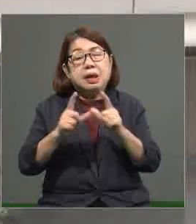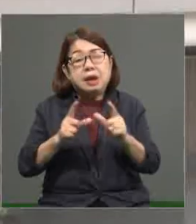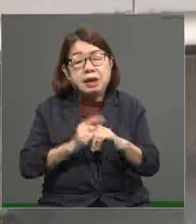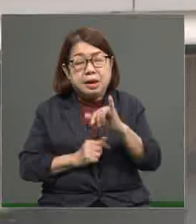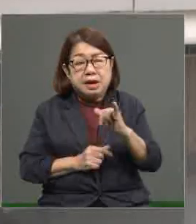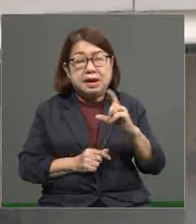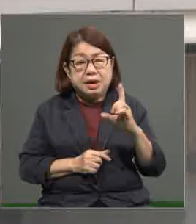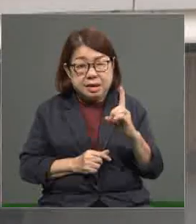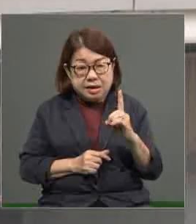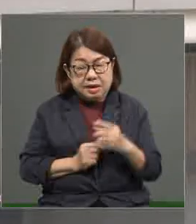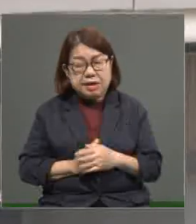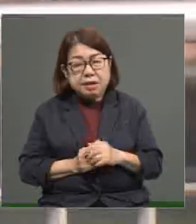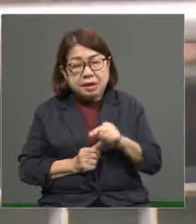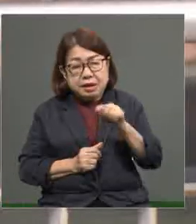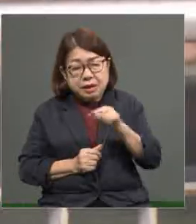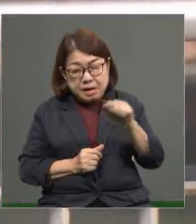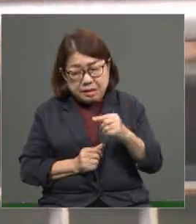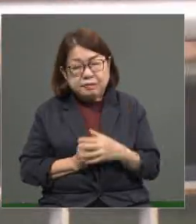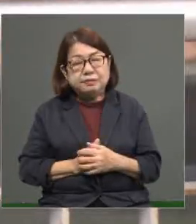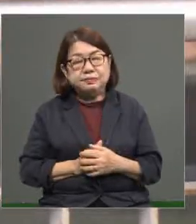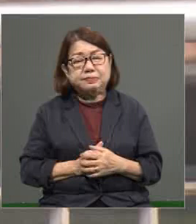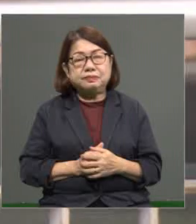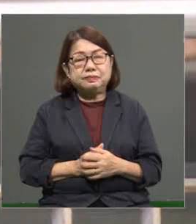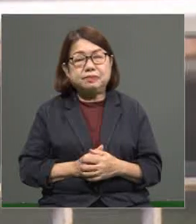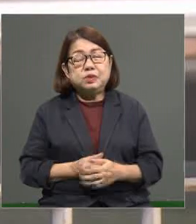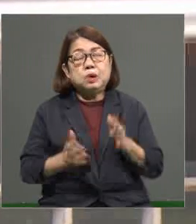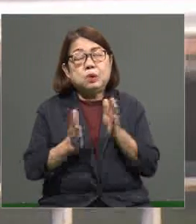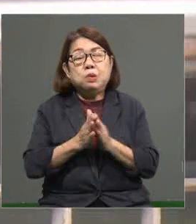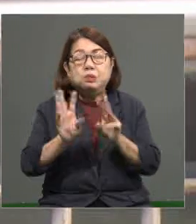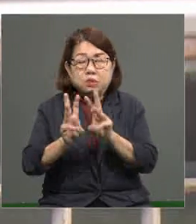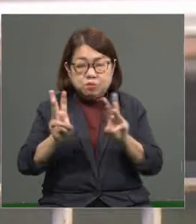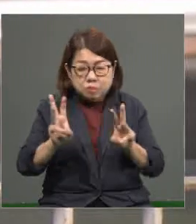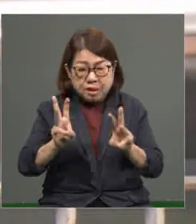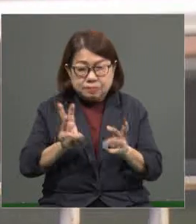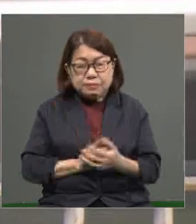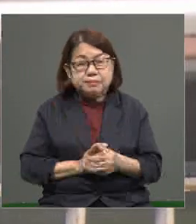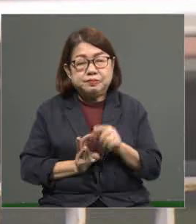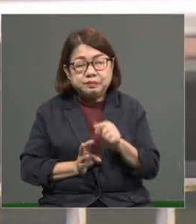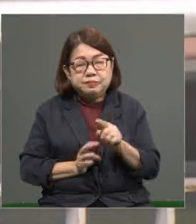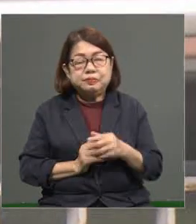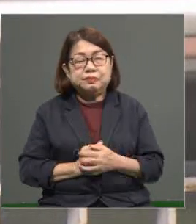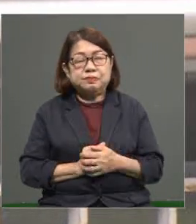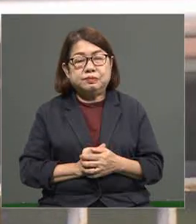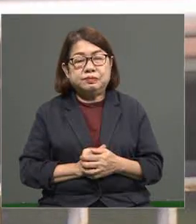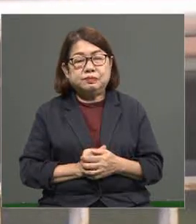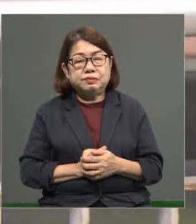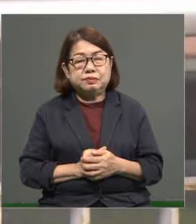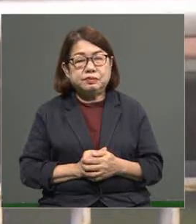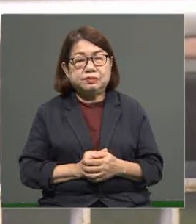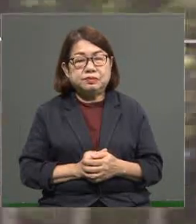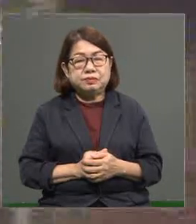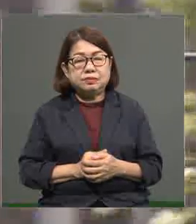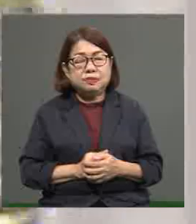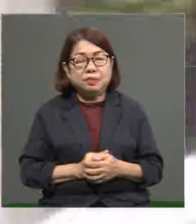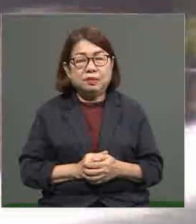assignนะครับ Anti FakeNews Centerนะครับและที่เว็บไซต์www.any fak News center.comเท่า